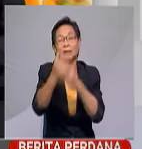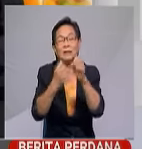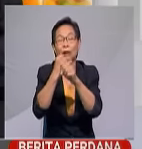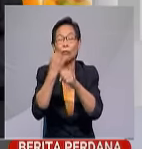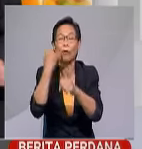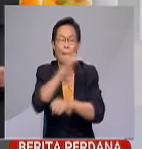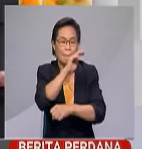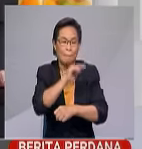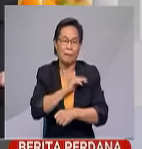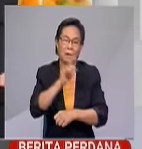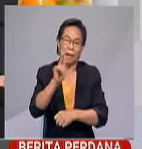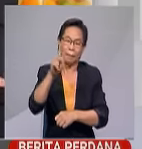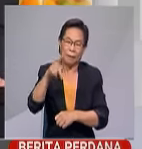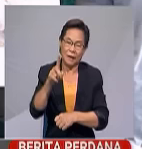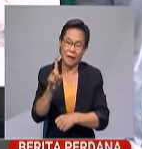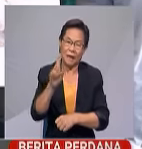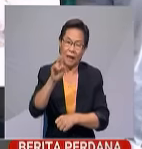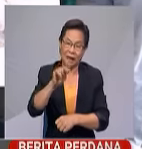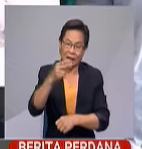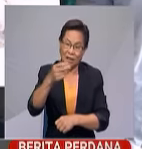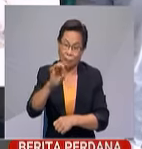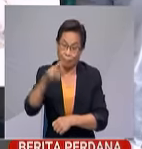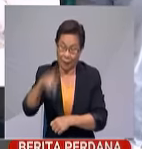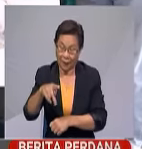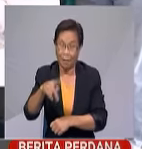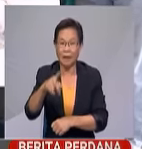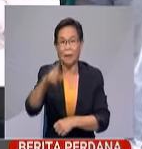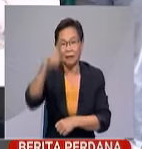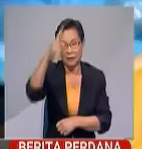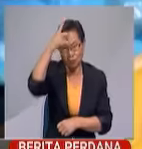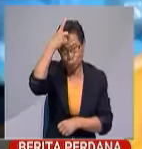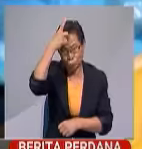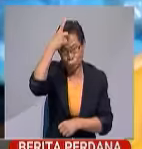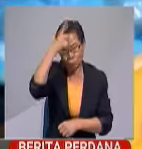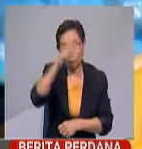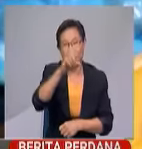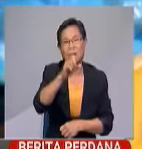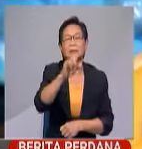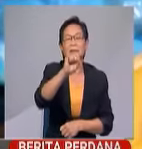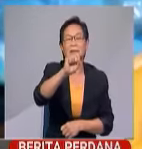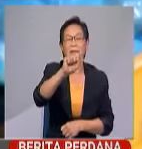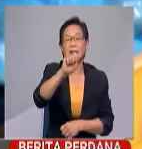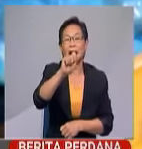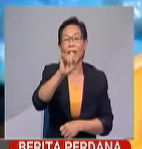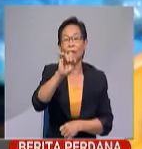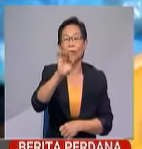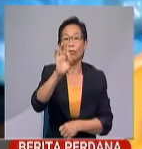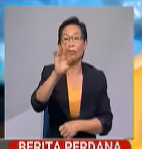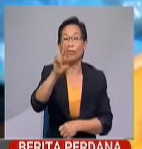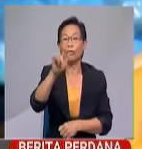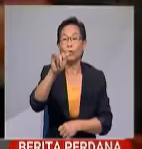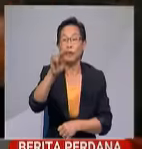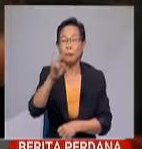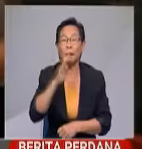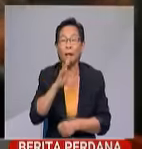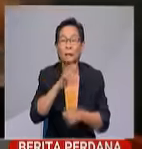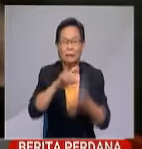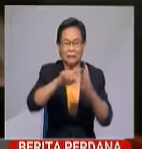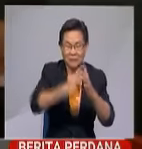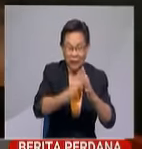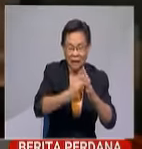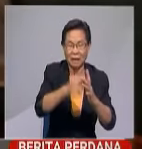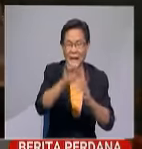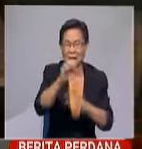Menteri Perdagangan Dalam Negeri dan Haliwal Pengguna KPDN HEP, Datuk Seri Saifuddin Nasution berkata, penguatkuasaan